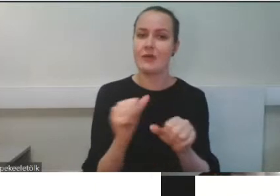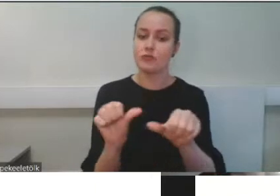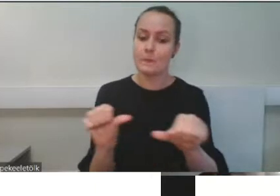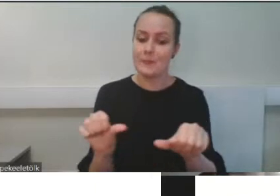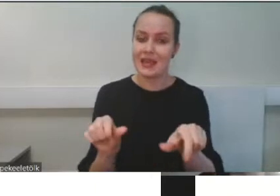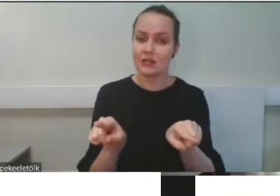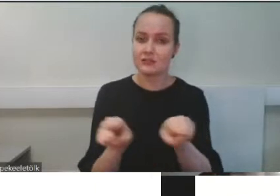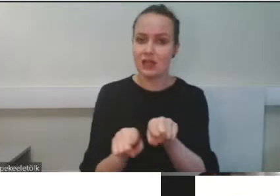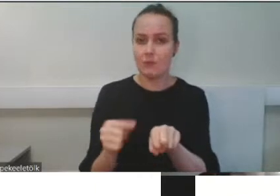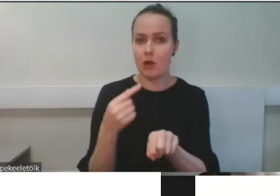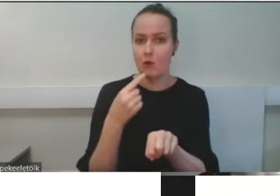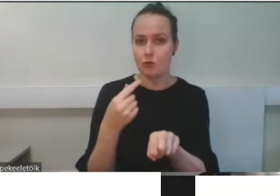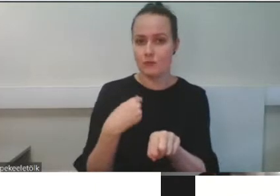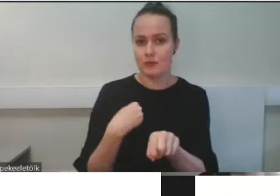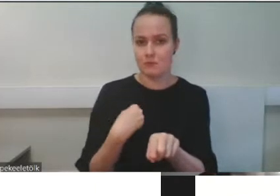statistikast Euroopas.